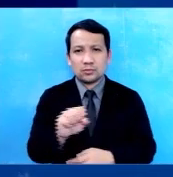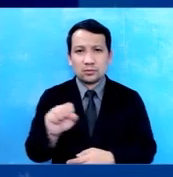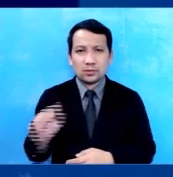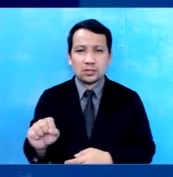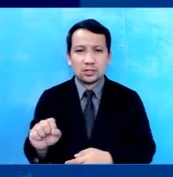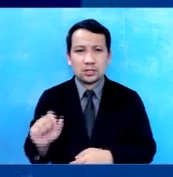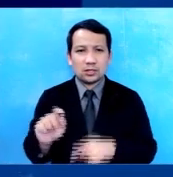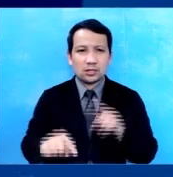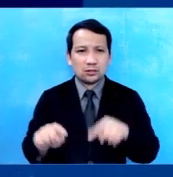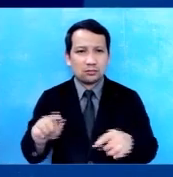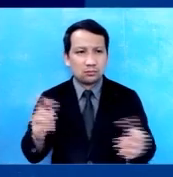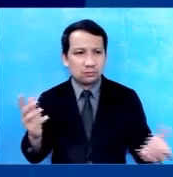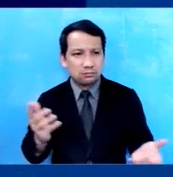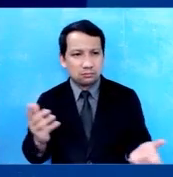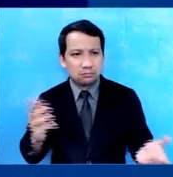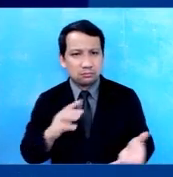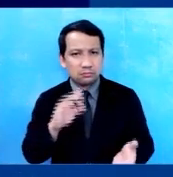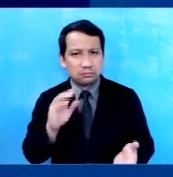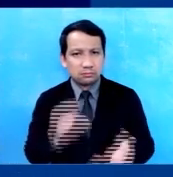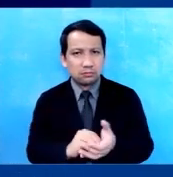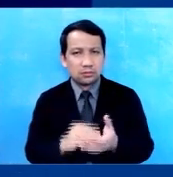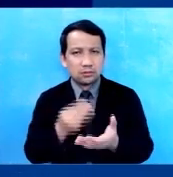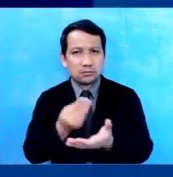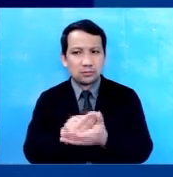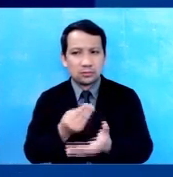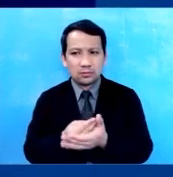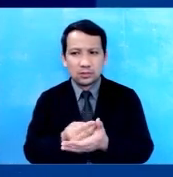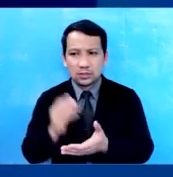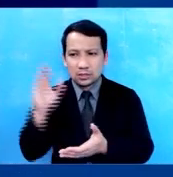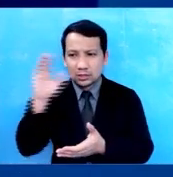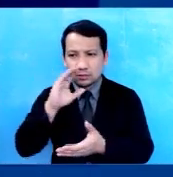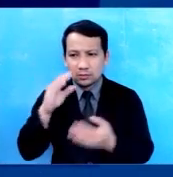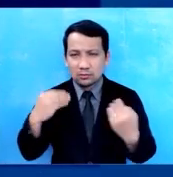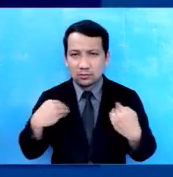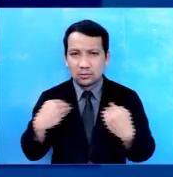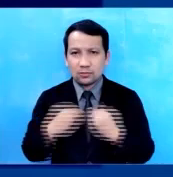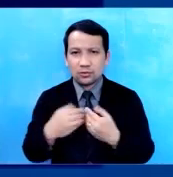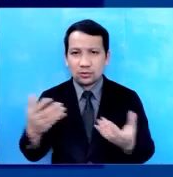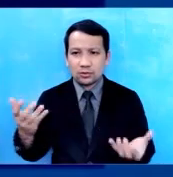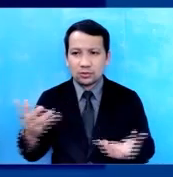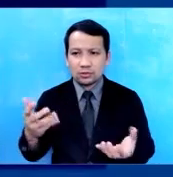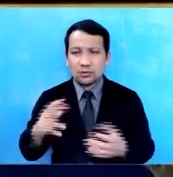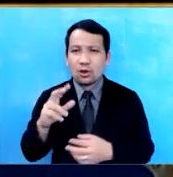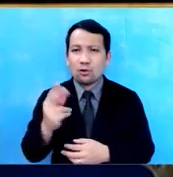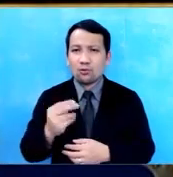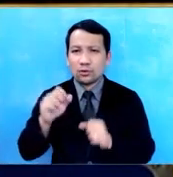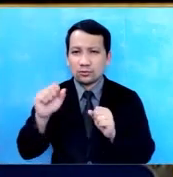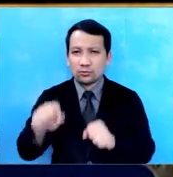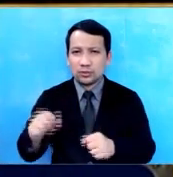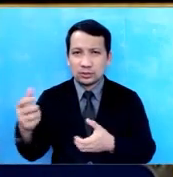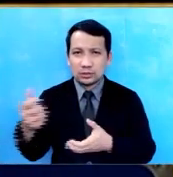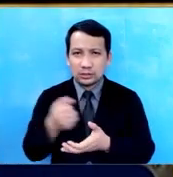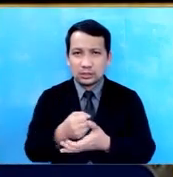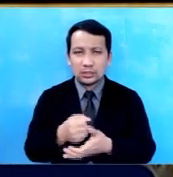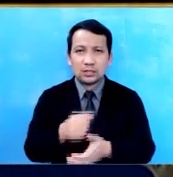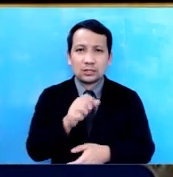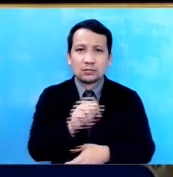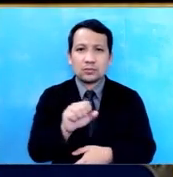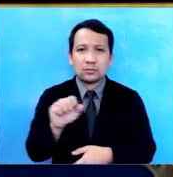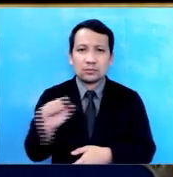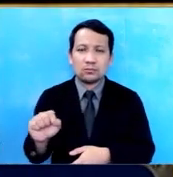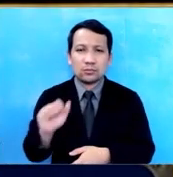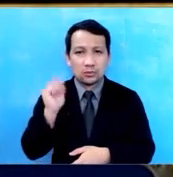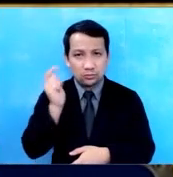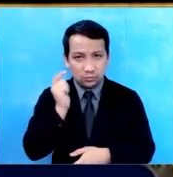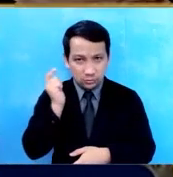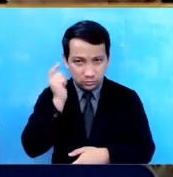saan naman ilalaan ang perang pinaghirapan ng mga miyembro at kailan ito pwedeng kubrahin? Ayon sa SSS, sa mga government